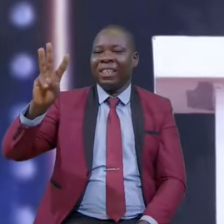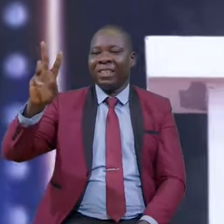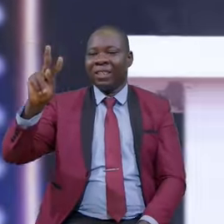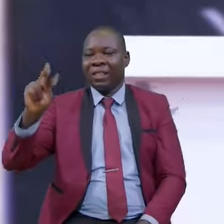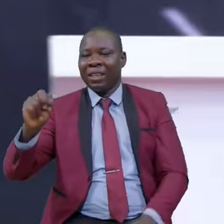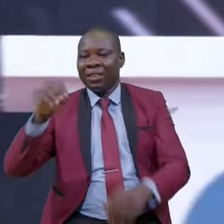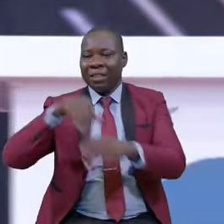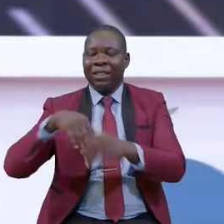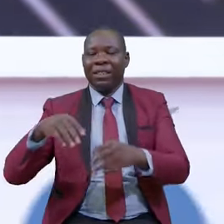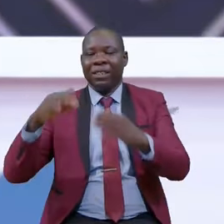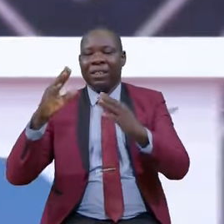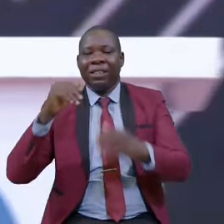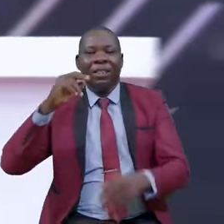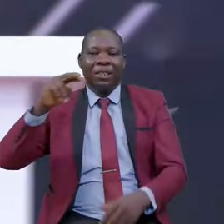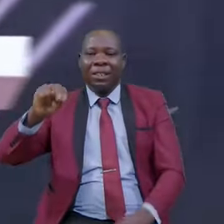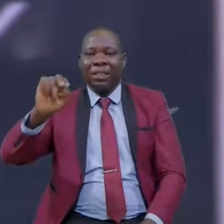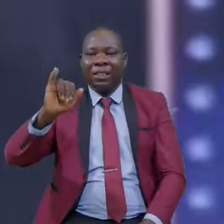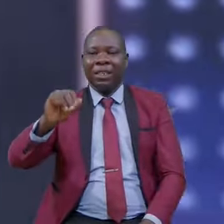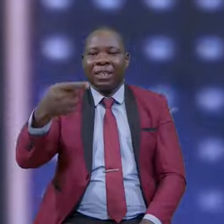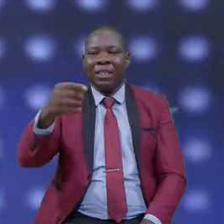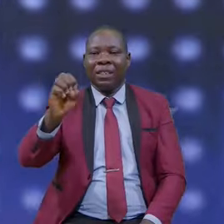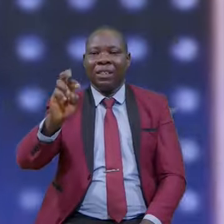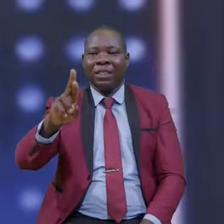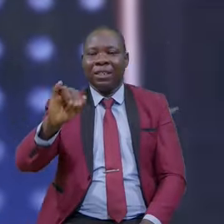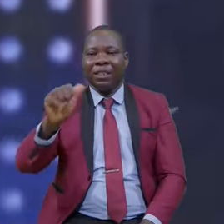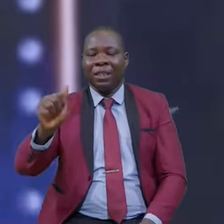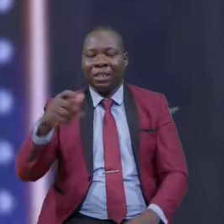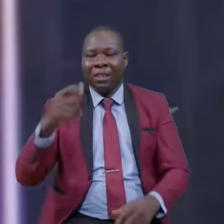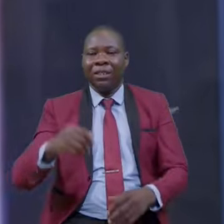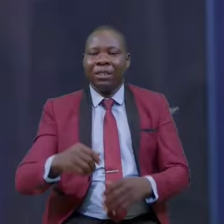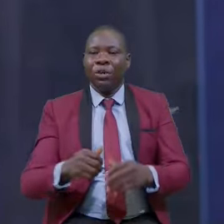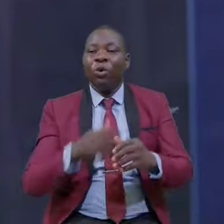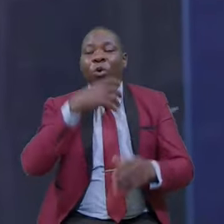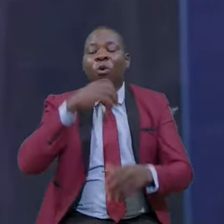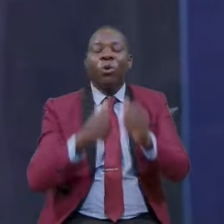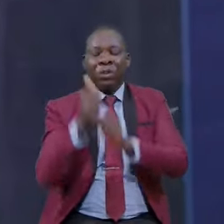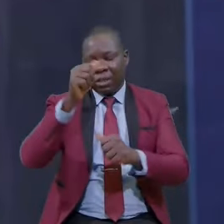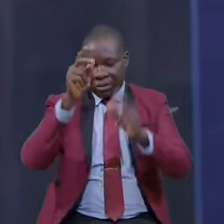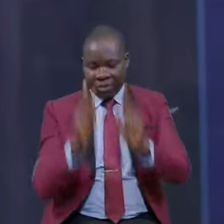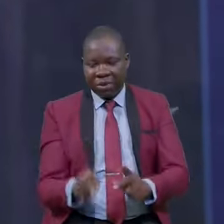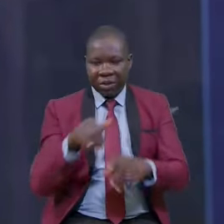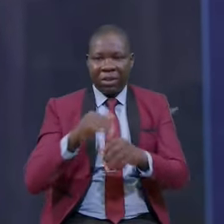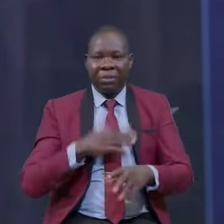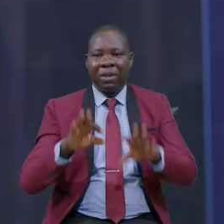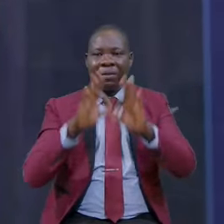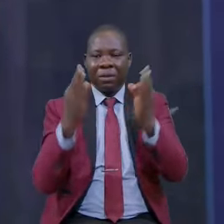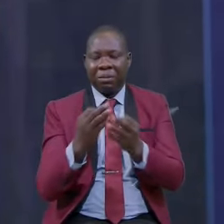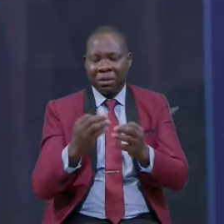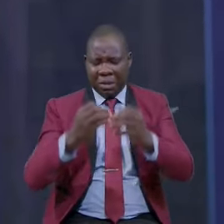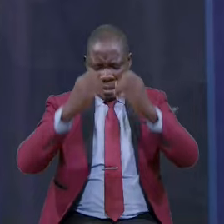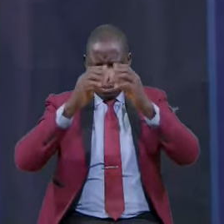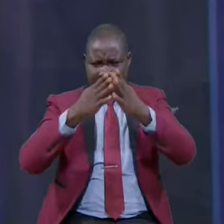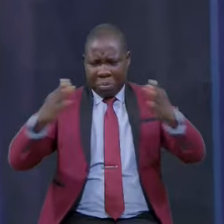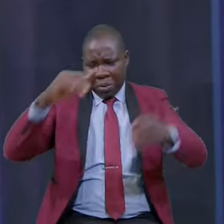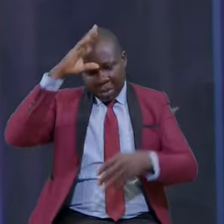Nigeria, the elders in our les family, anciens de la famille, great man, un grand homme, politics and other things, pardon, politique et